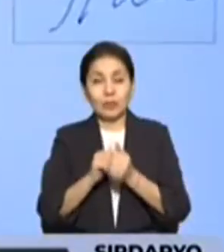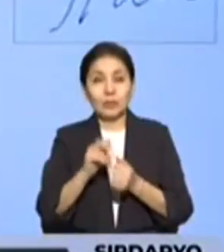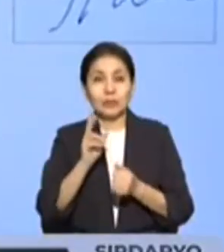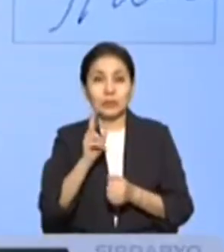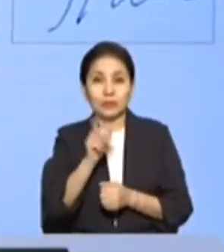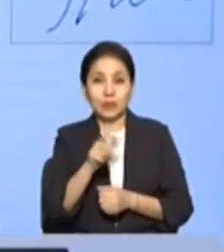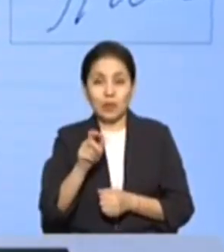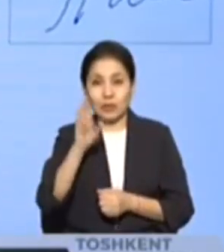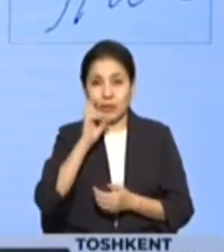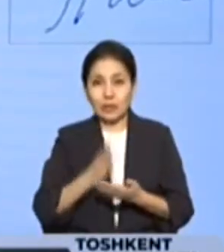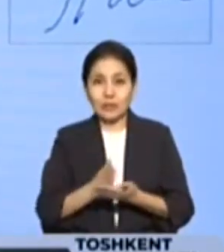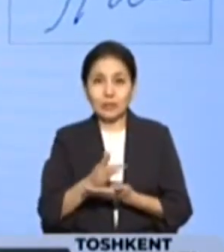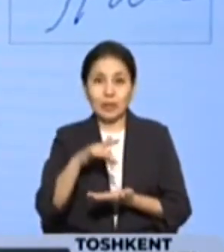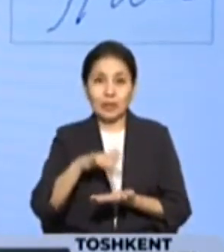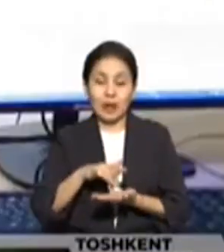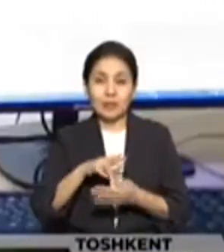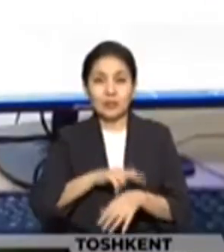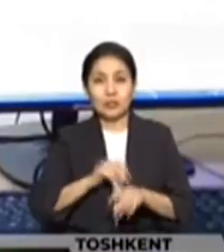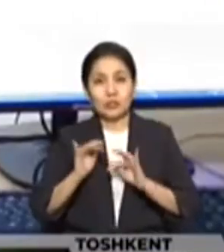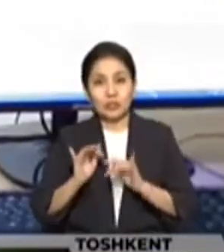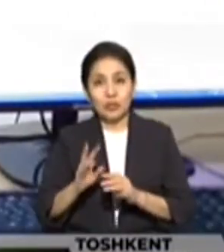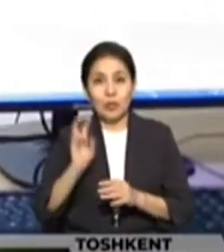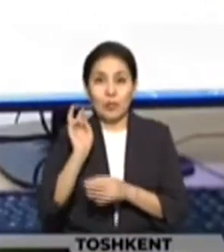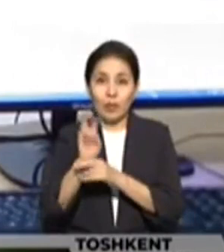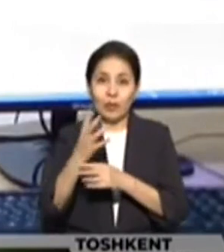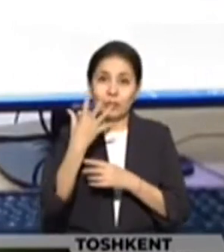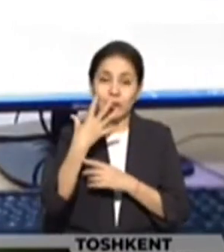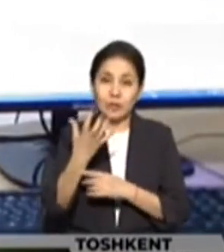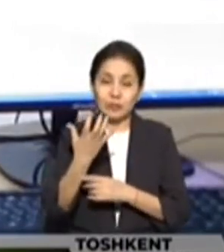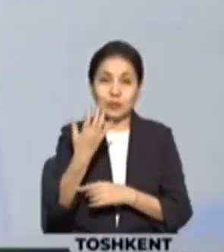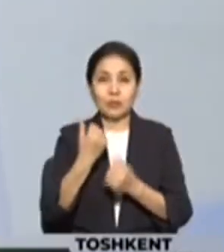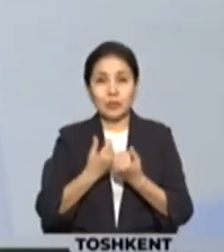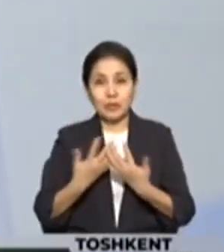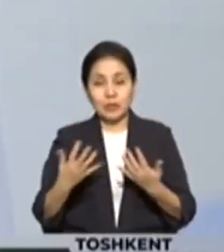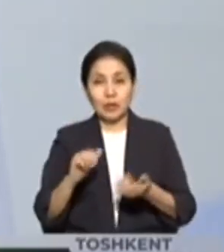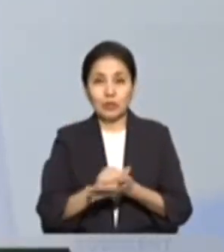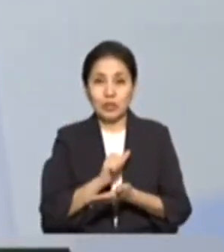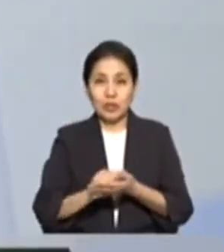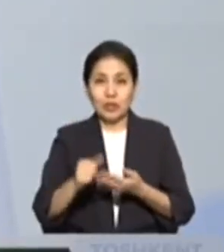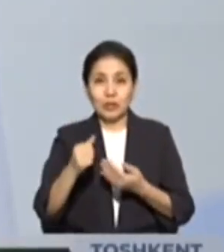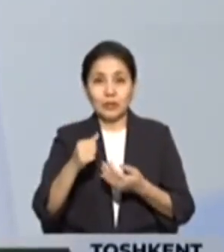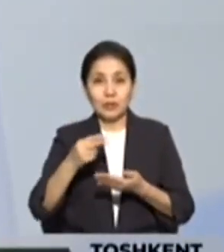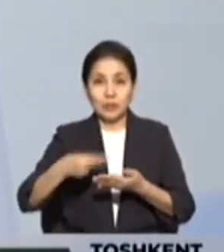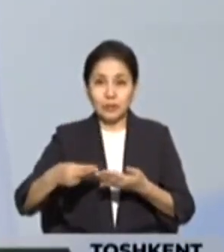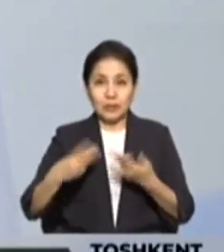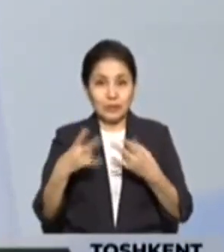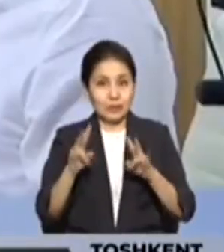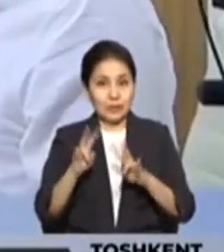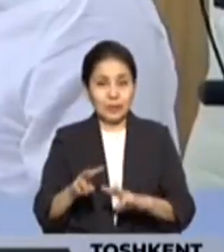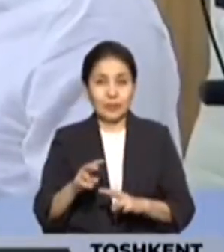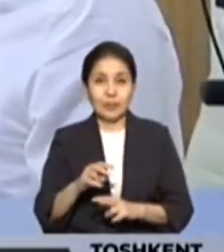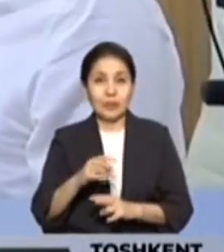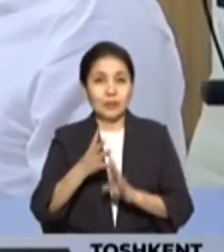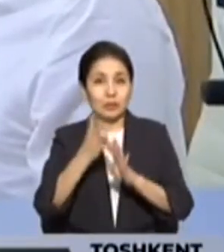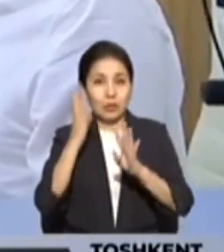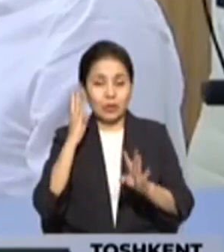bo'lgan fuqaro Davlat xizmatlari markazi va ichki ishlar organiga borib, rasmga tushib, bir nechta hujjatlarga imzo qo'yib ovora bo'lmaydi. Soatlab